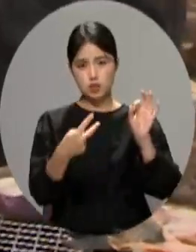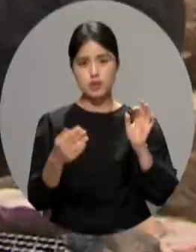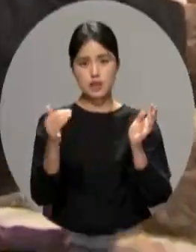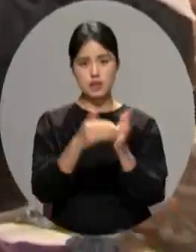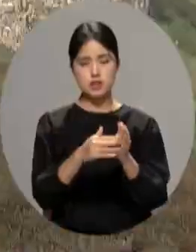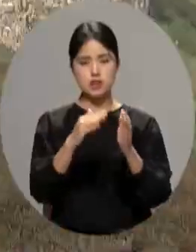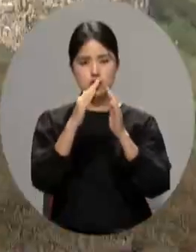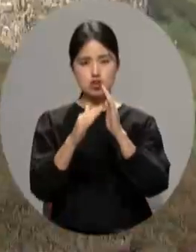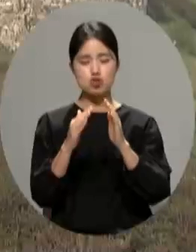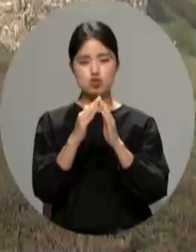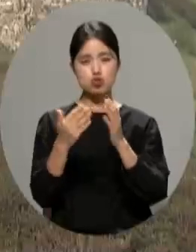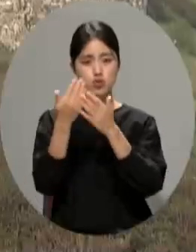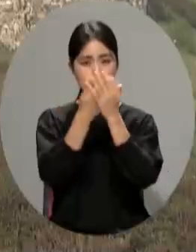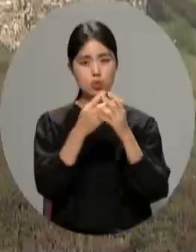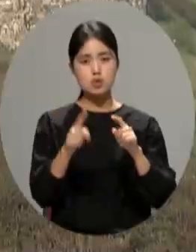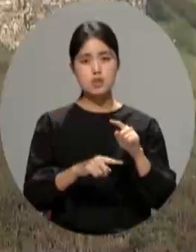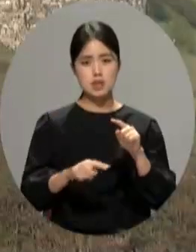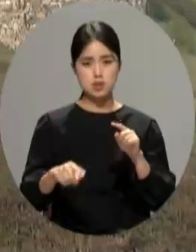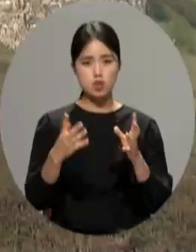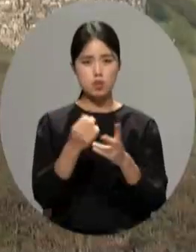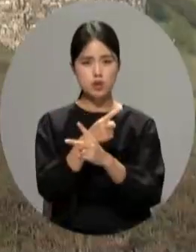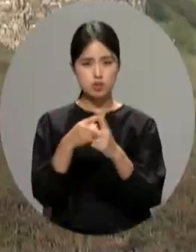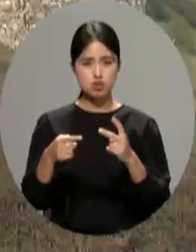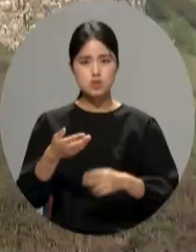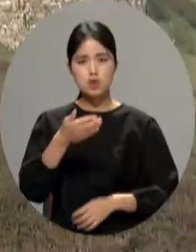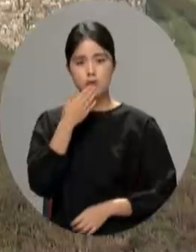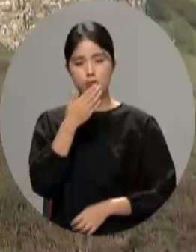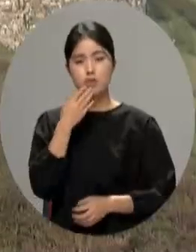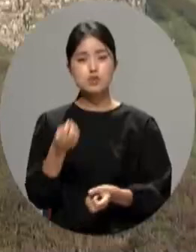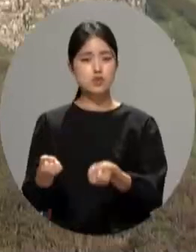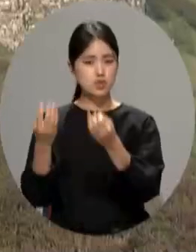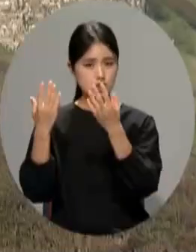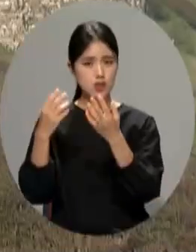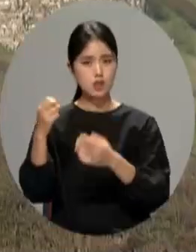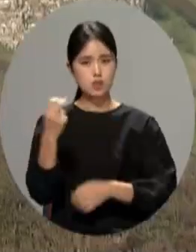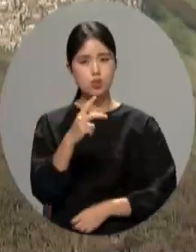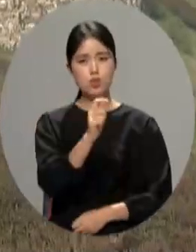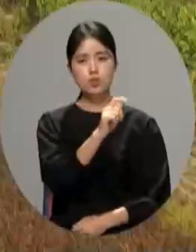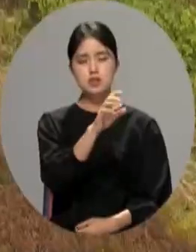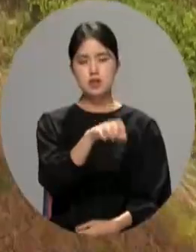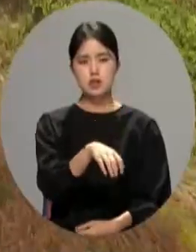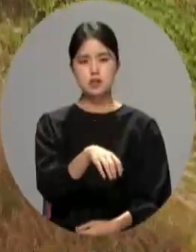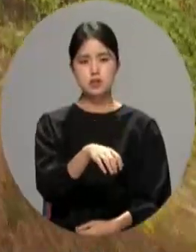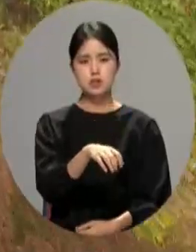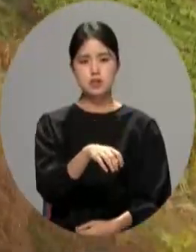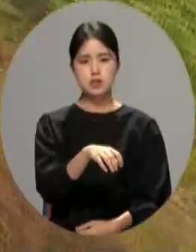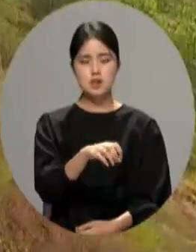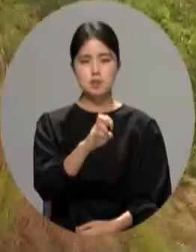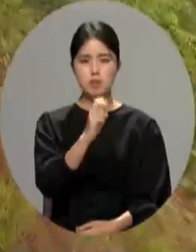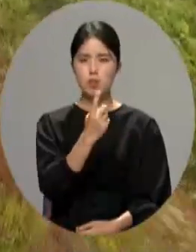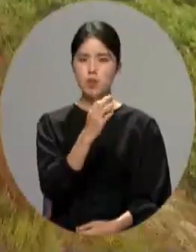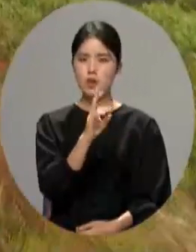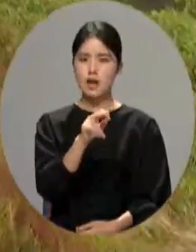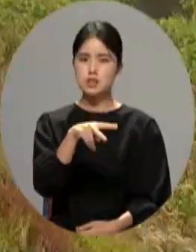전주 독서대전과 완주 와일드 로컬푸드 축제가 그리고 고창에서는 모 양성제가 진행됩니다